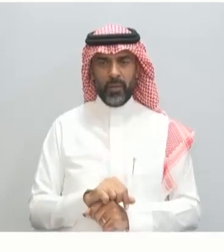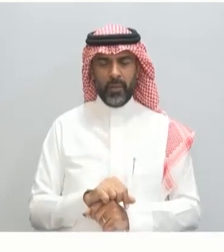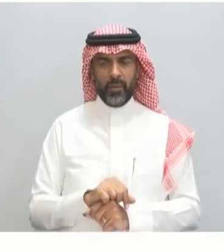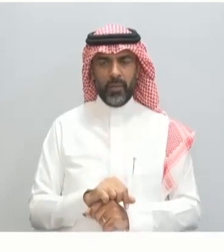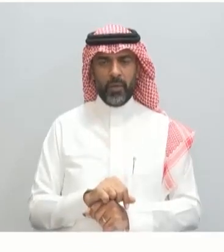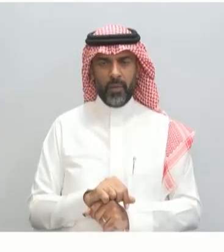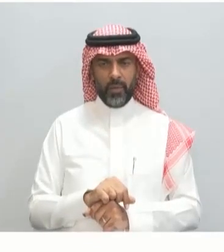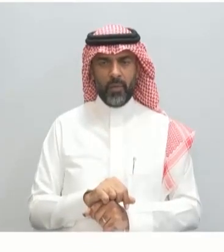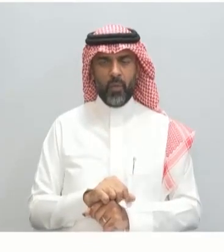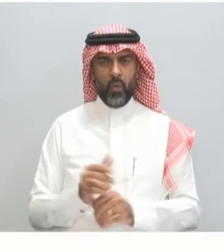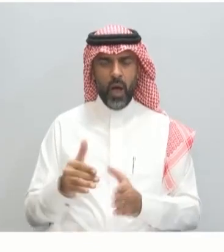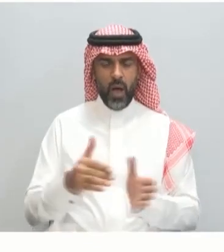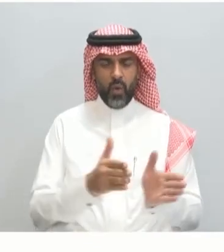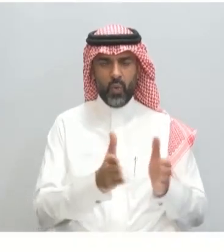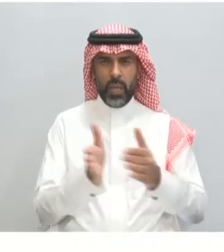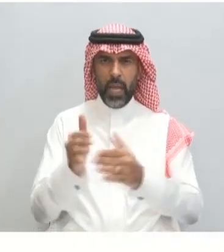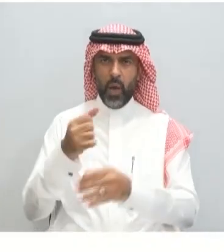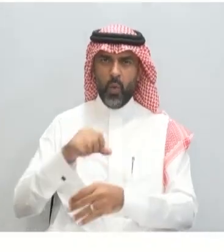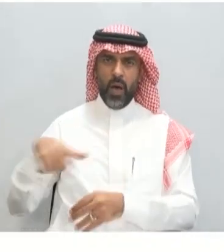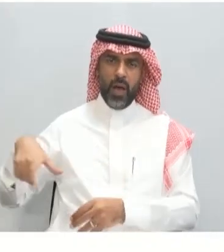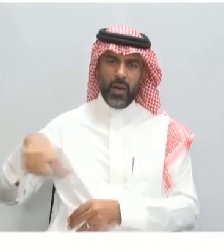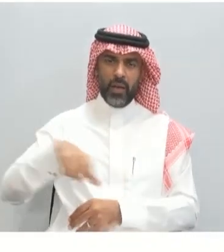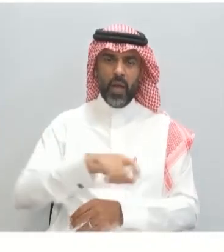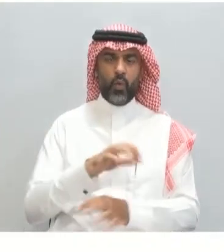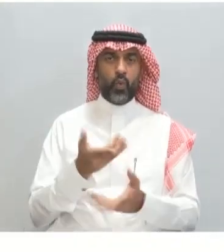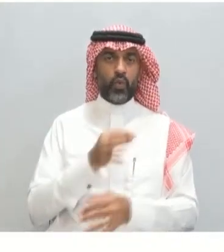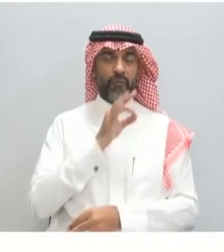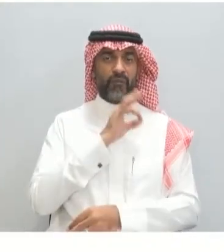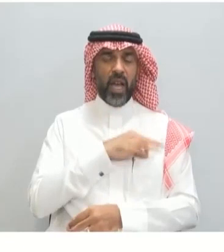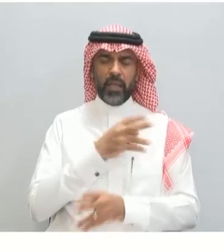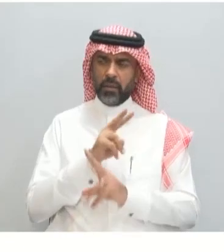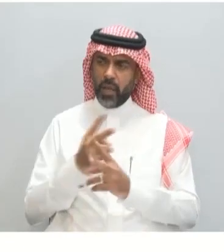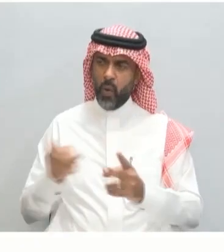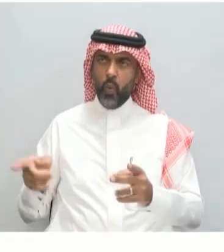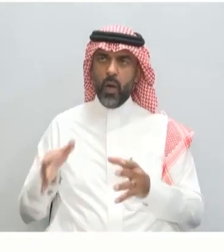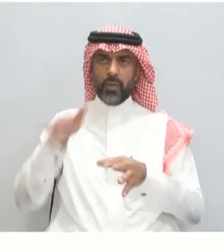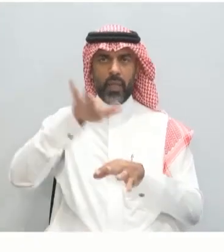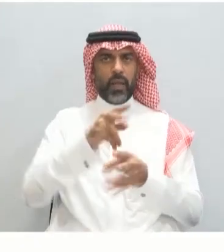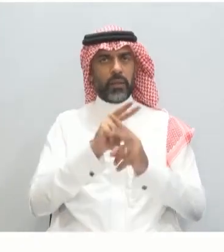والسهول ايضا والاوديه والانهار وما هي فوائد التنوع